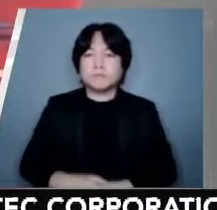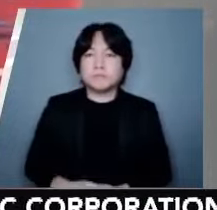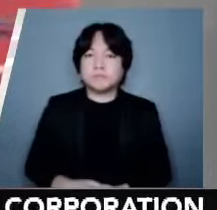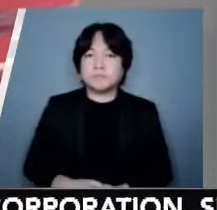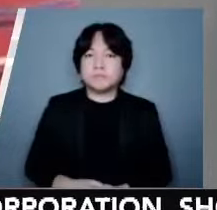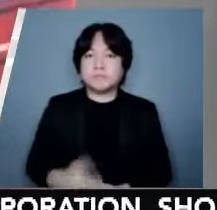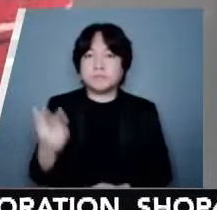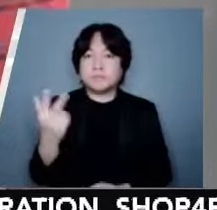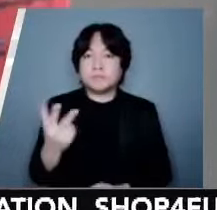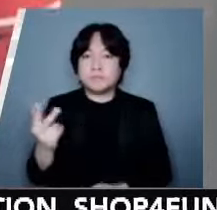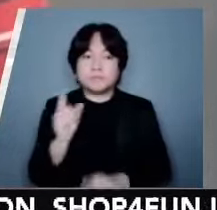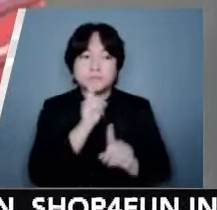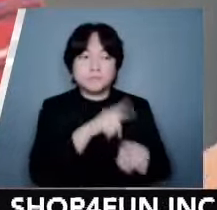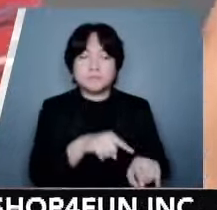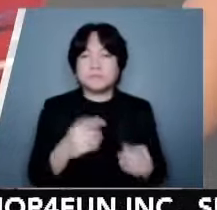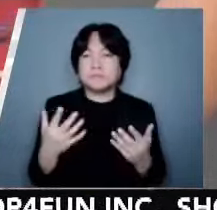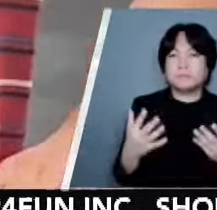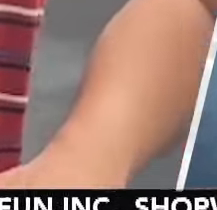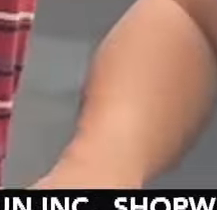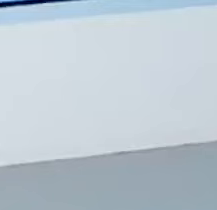mga suspect.